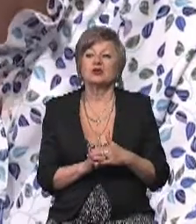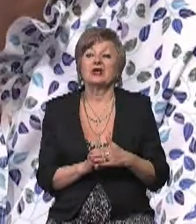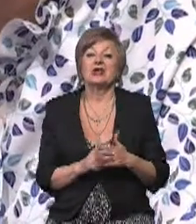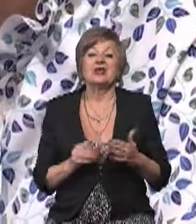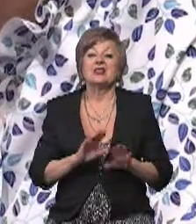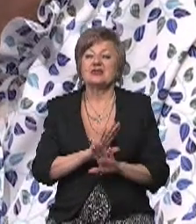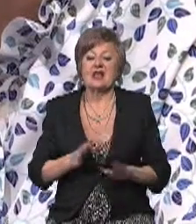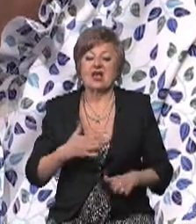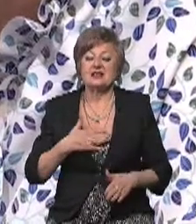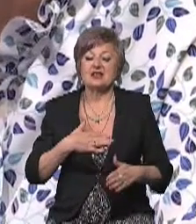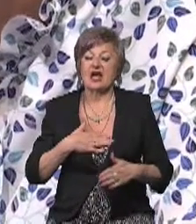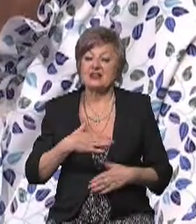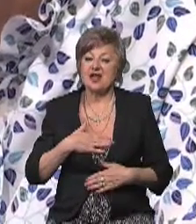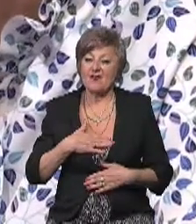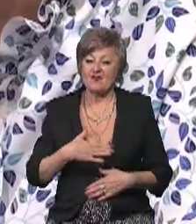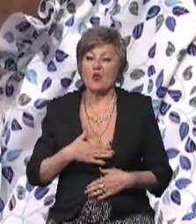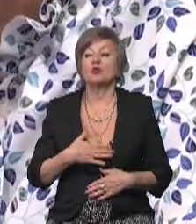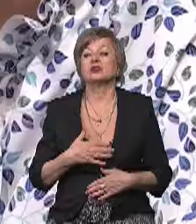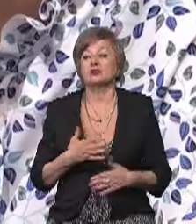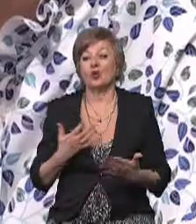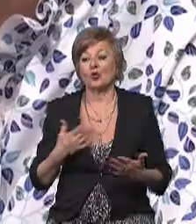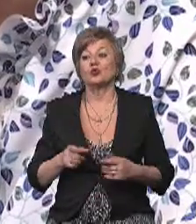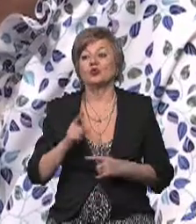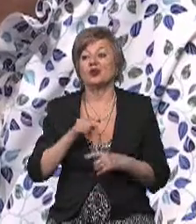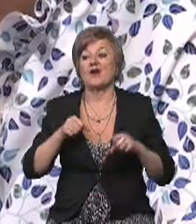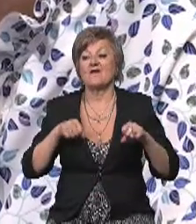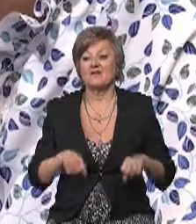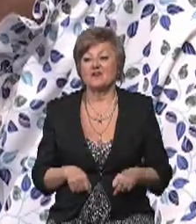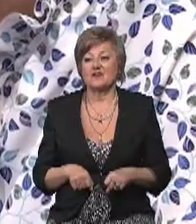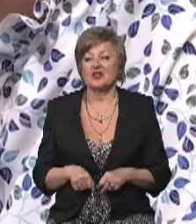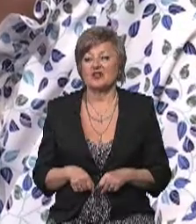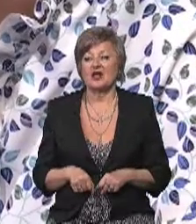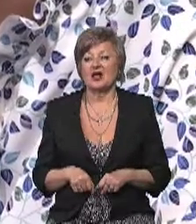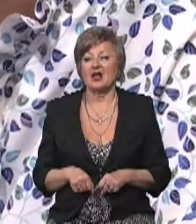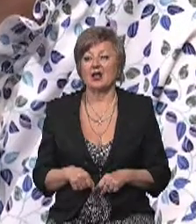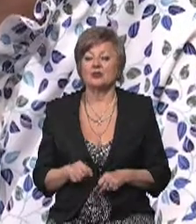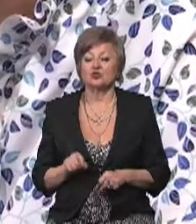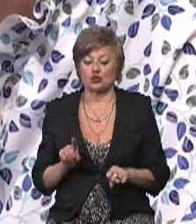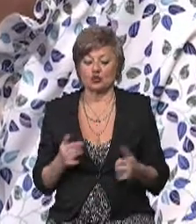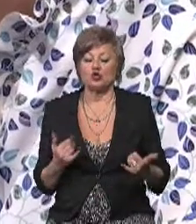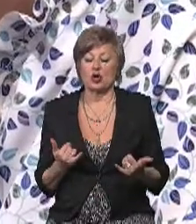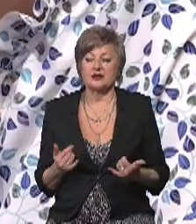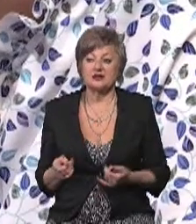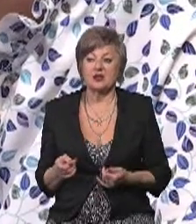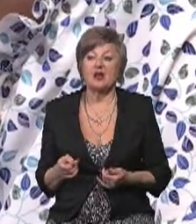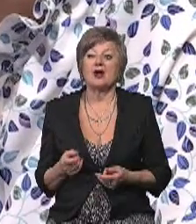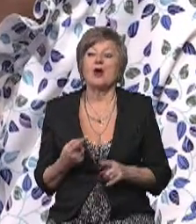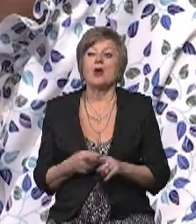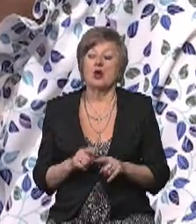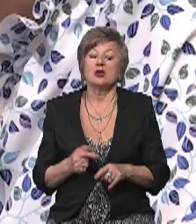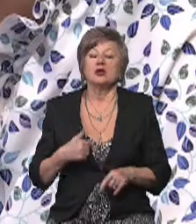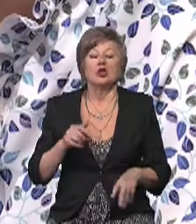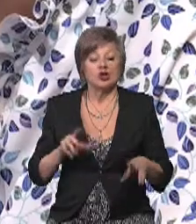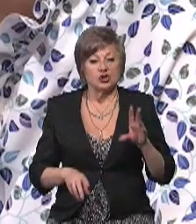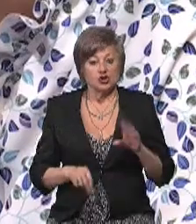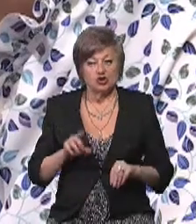для незадоволення колишньою, ну тепер вже радою, владою та що пішла. Розумієте? Тому я вважаю,